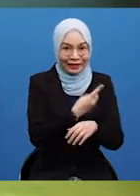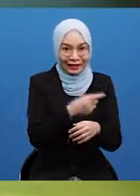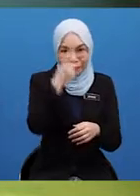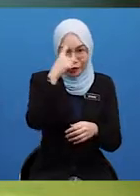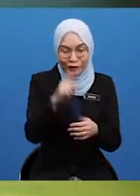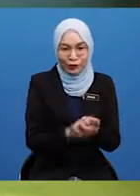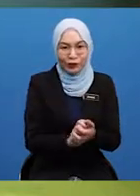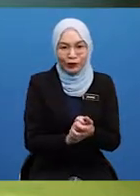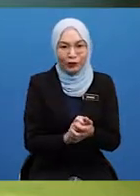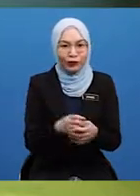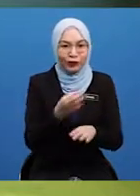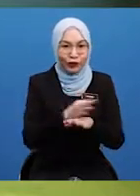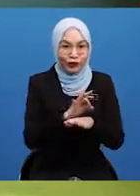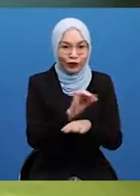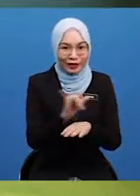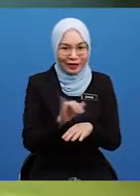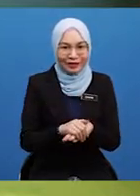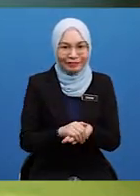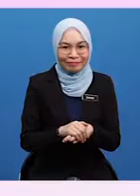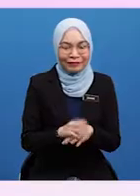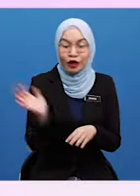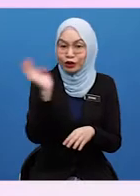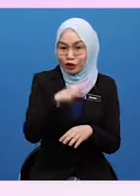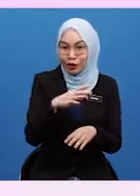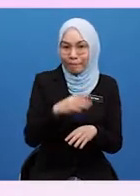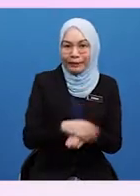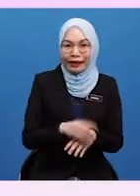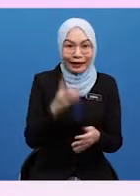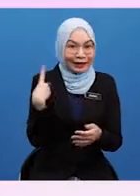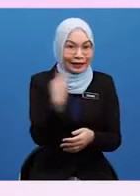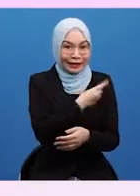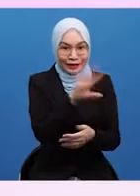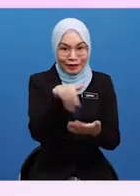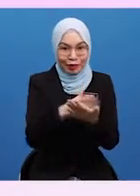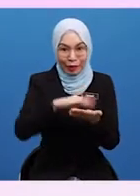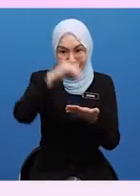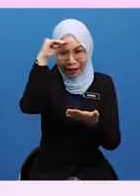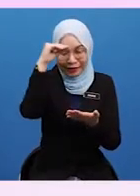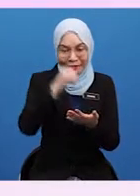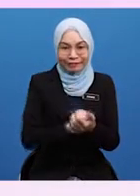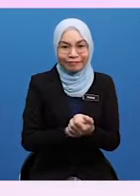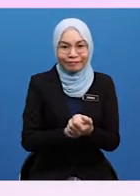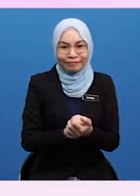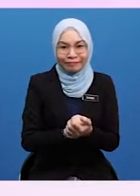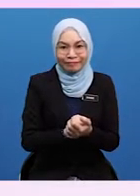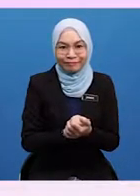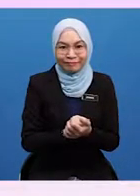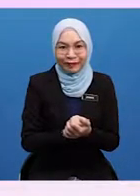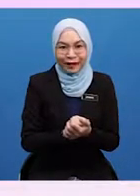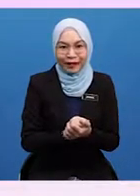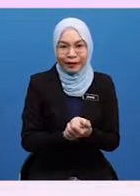belajar sejarah alat telekomunikasi ini terlebih dahulu perkataan